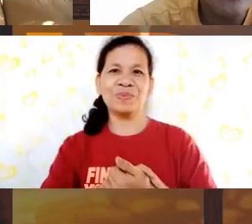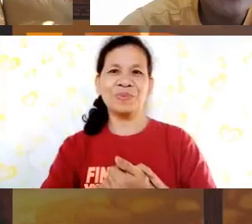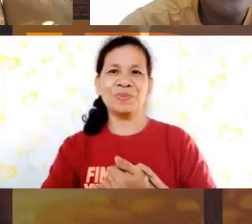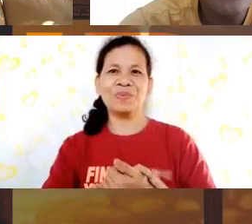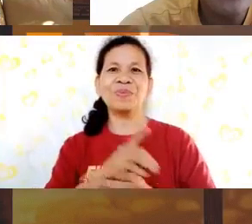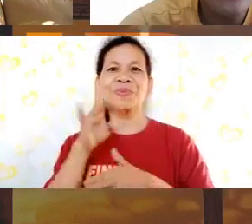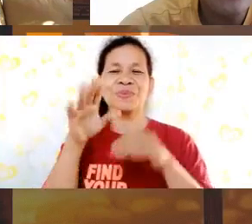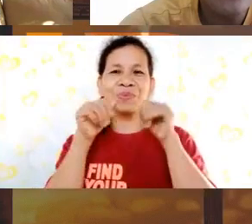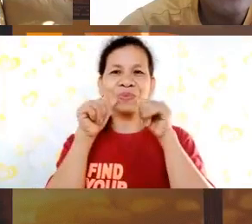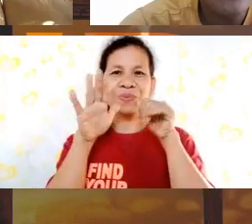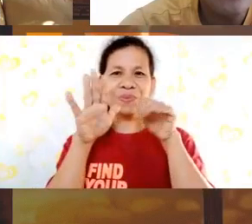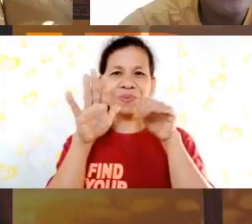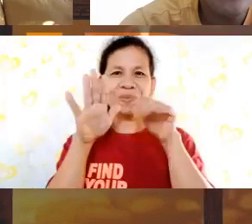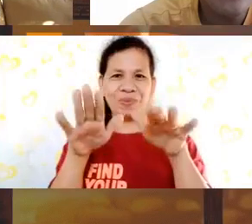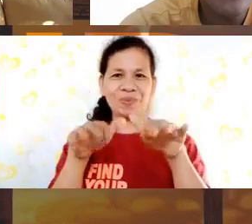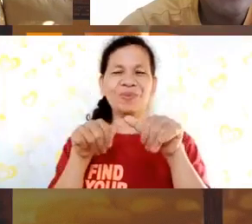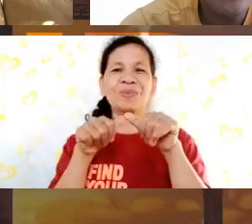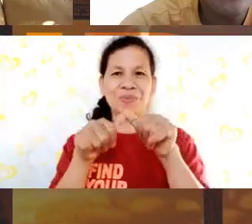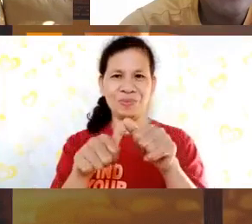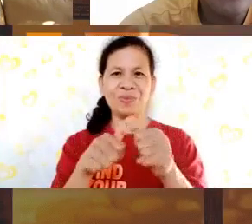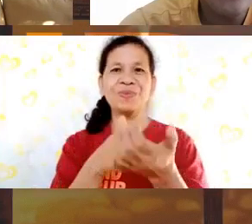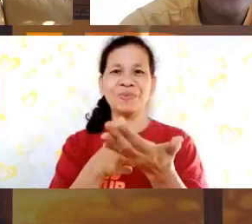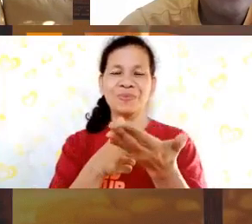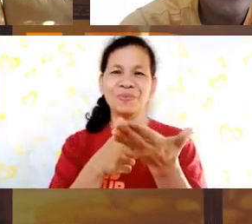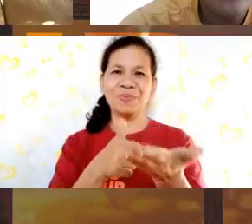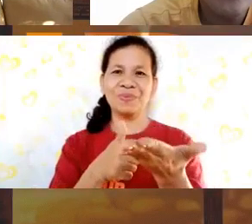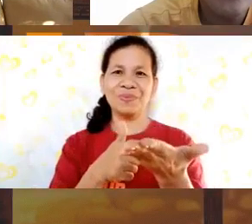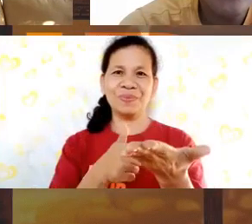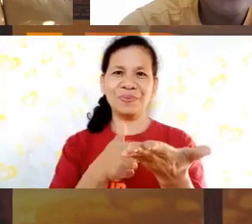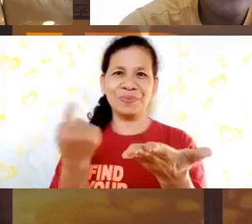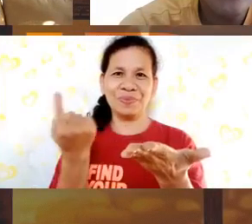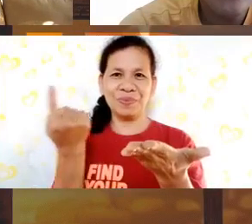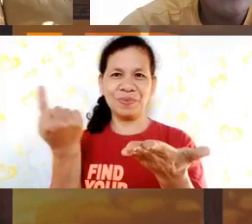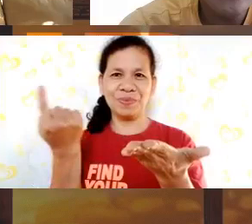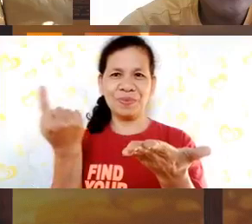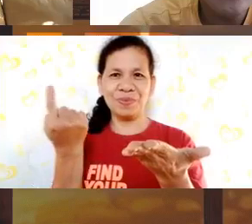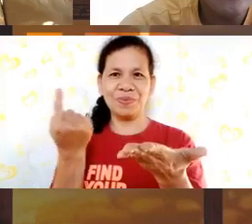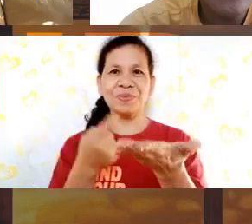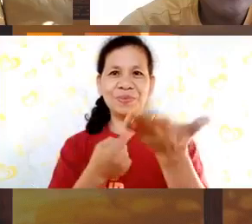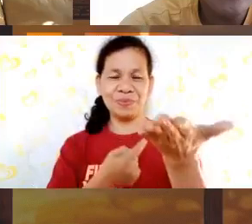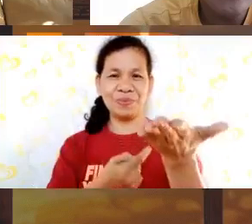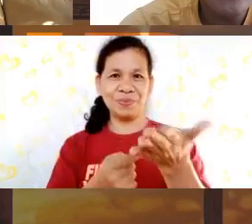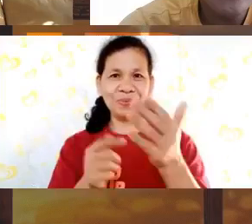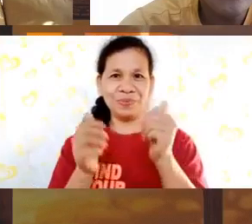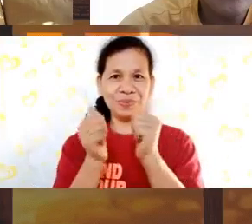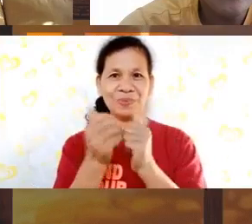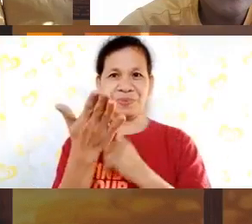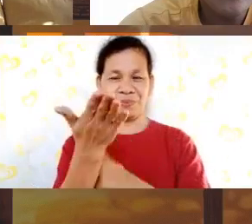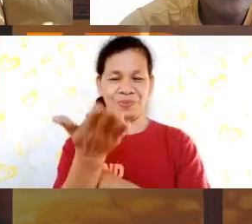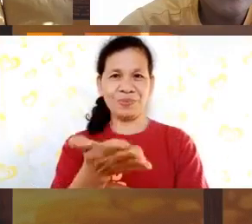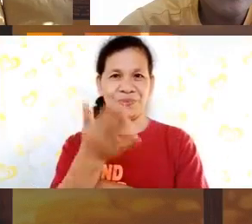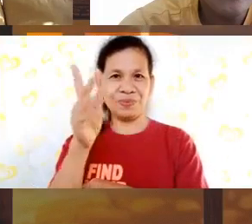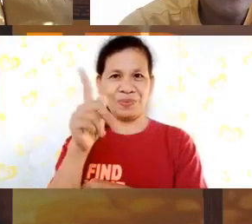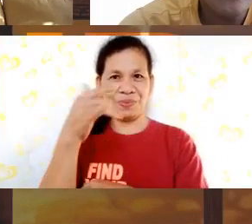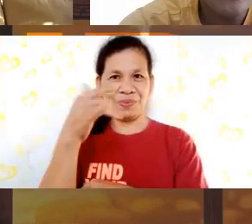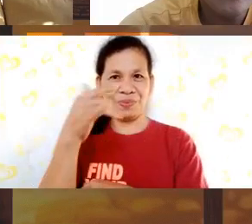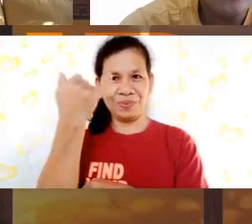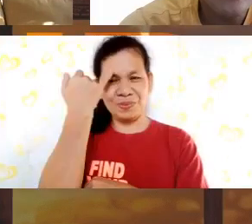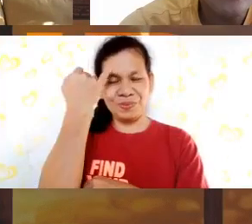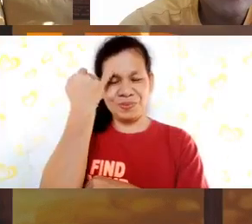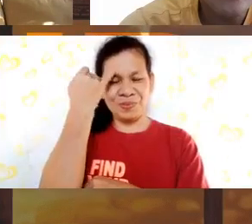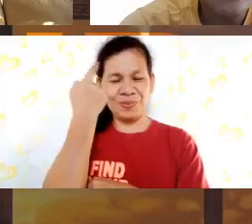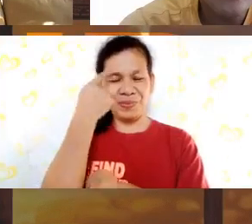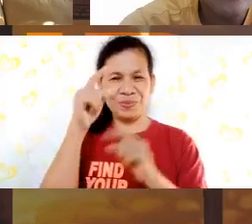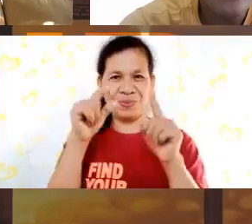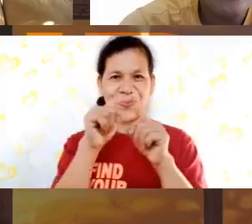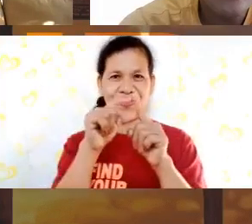ng Panginoong Diyos ay sumayin niyong palagi. Ano po? At ating pakinggan po ang ating pong host, Pastor Joby, sa kanya po namang parting